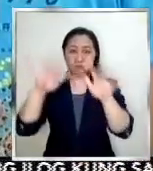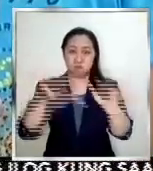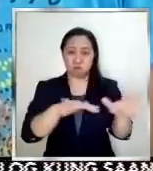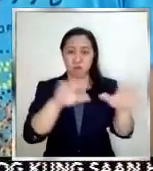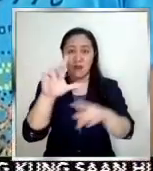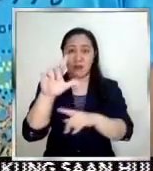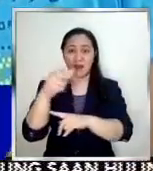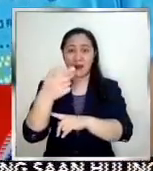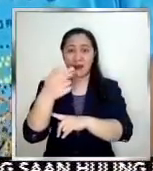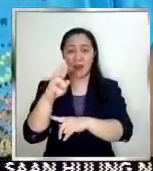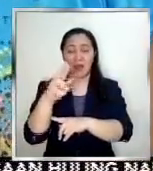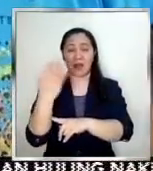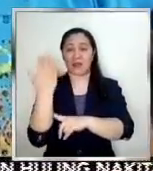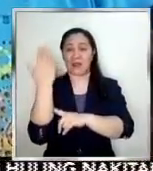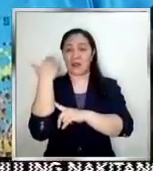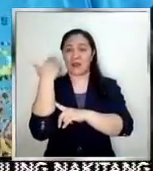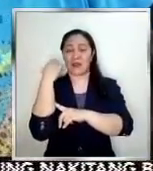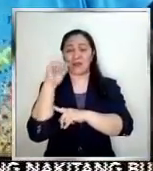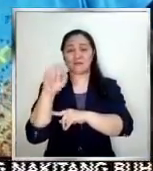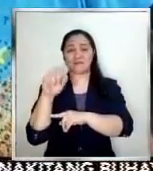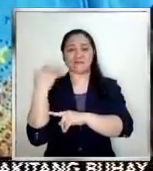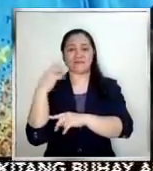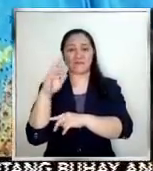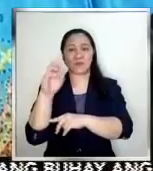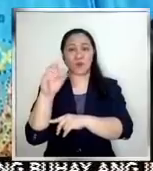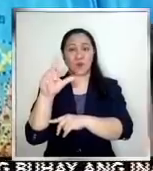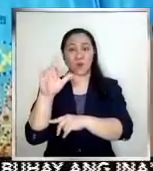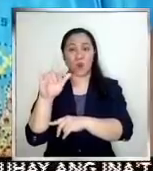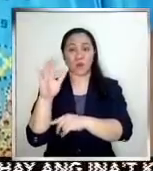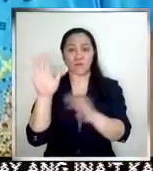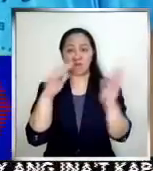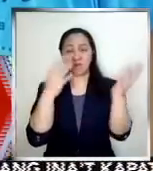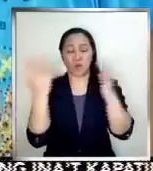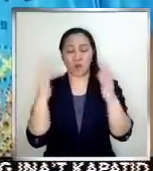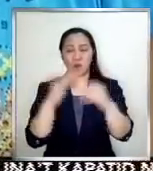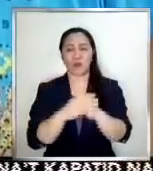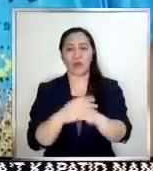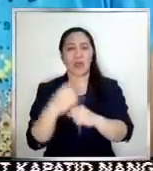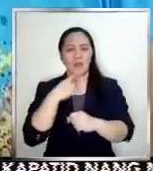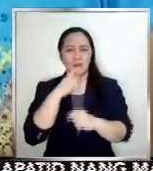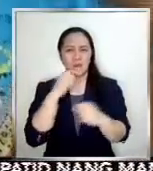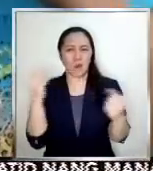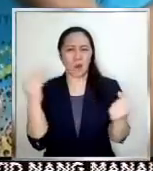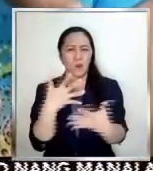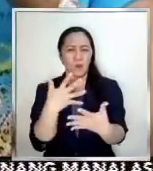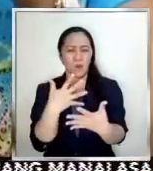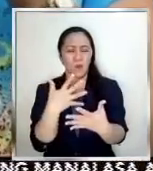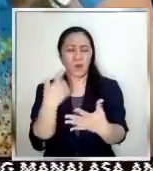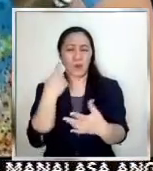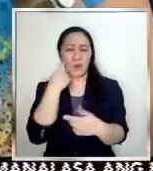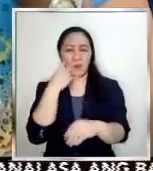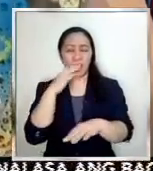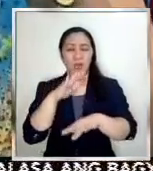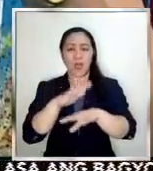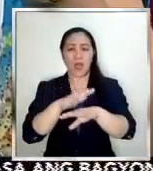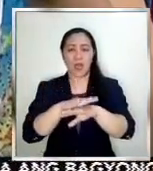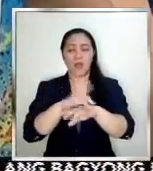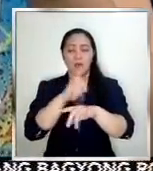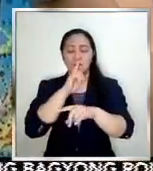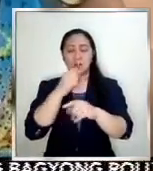Natatakot pa po kami. Mamaya nga po, pagkatapos ito pagkaluto namin, pagkakain, uuwi naman kami kasi ayaw na namin